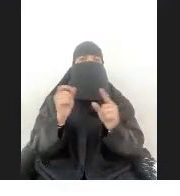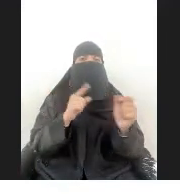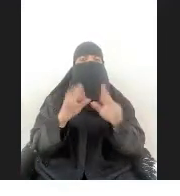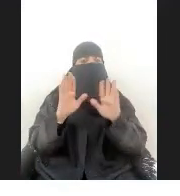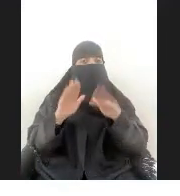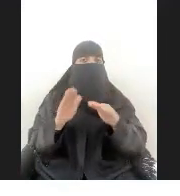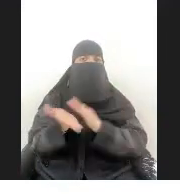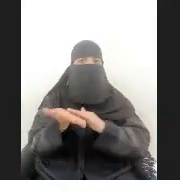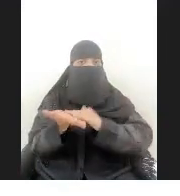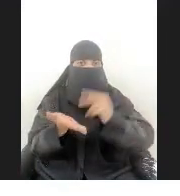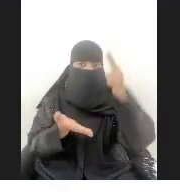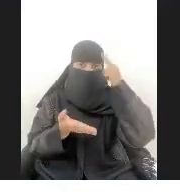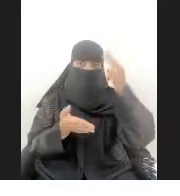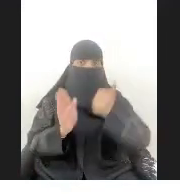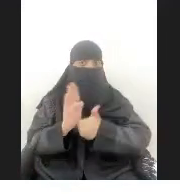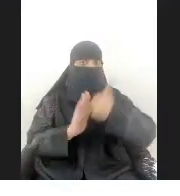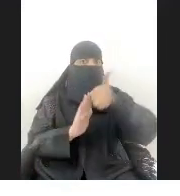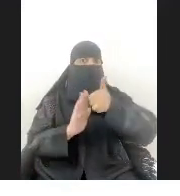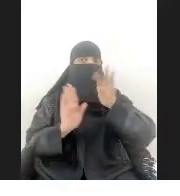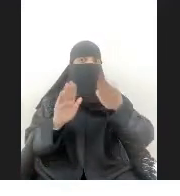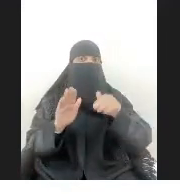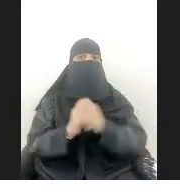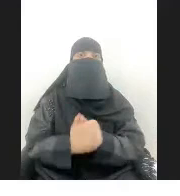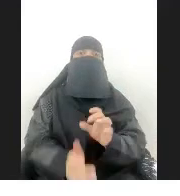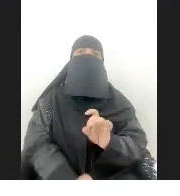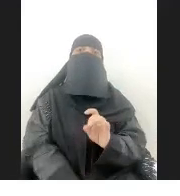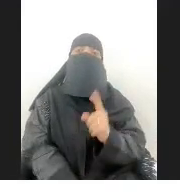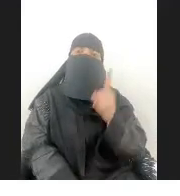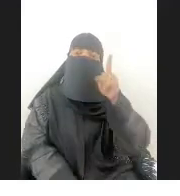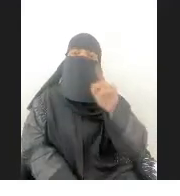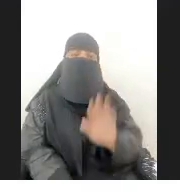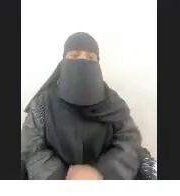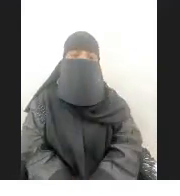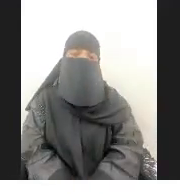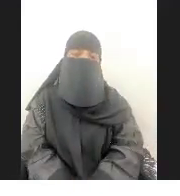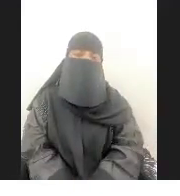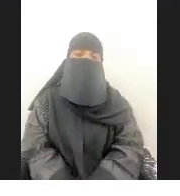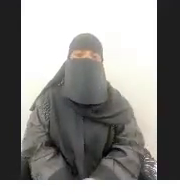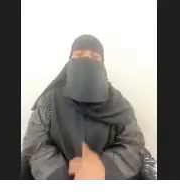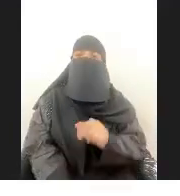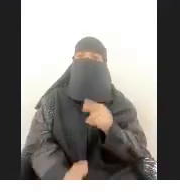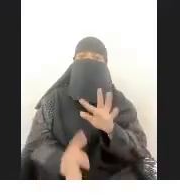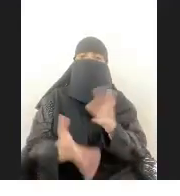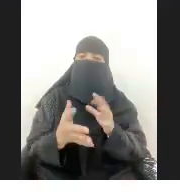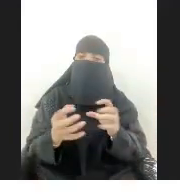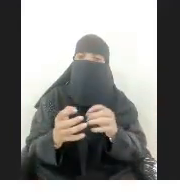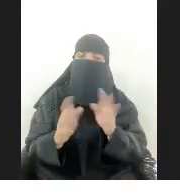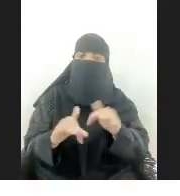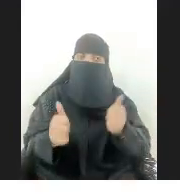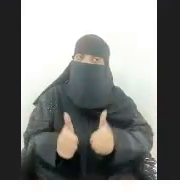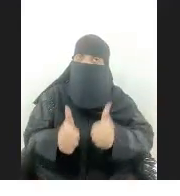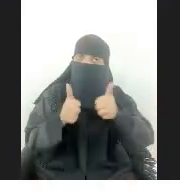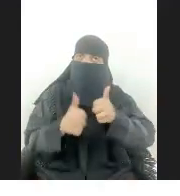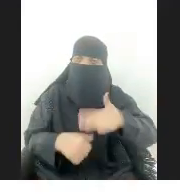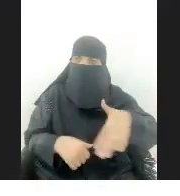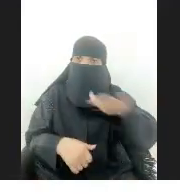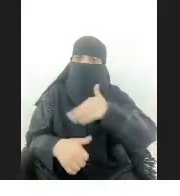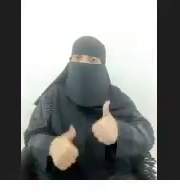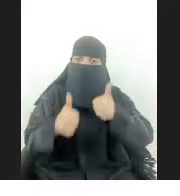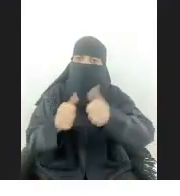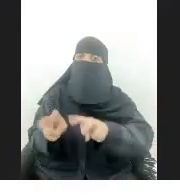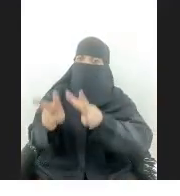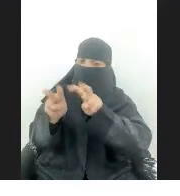الحمد لله رواد في هذا المجال، يعني هذا من فضل الله، فمعناته إن إحنا الحمد لله قادرين على إن إحنا نستثمر هذه الموارد